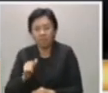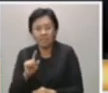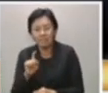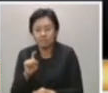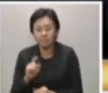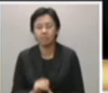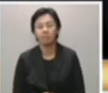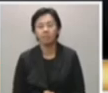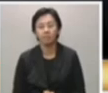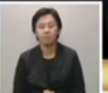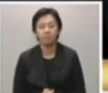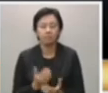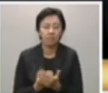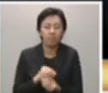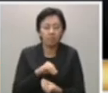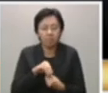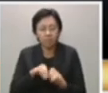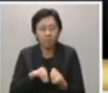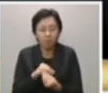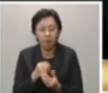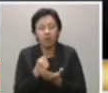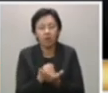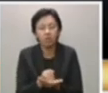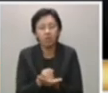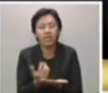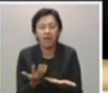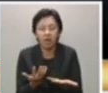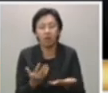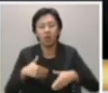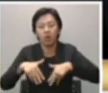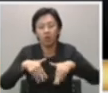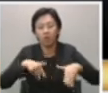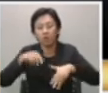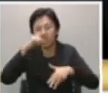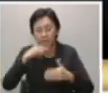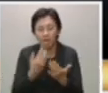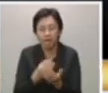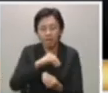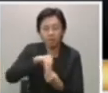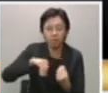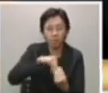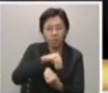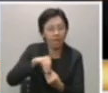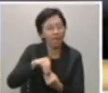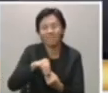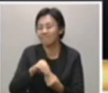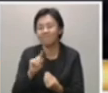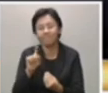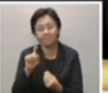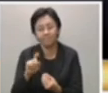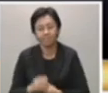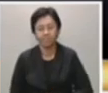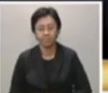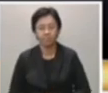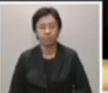าช่วยเหลือพี่น้องประชาชนคนไทยให้มีการหมุนเวียนทางด้านเศรษฐกิจได้เลยนะ